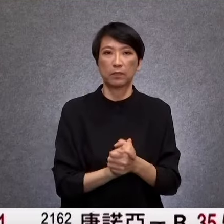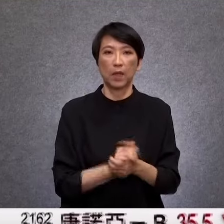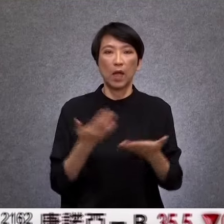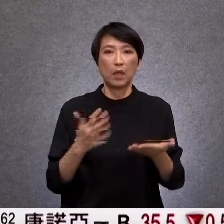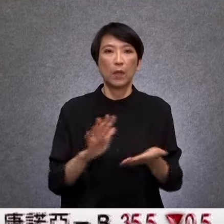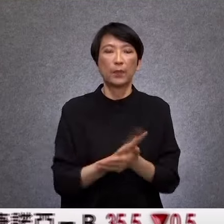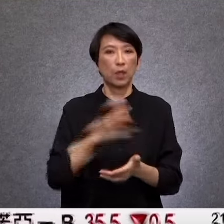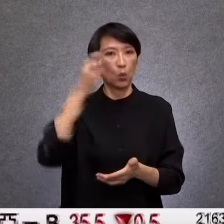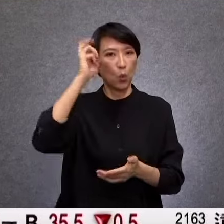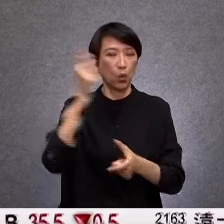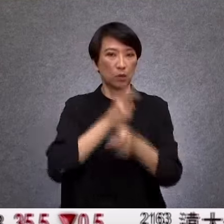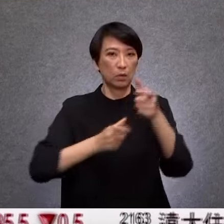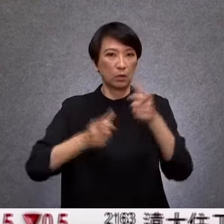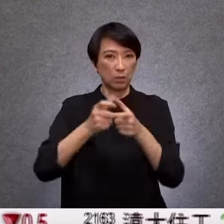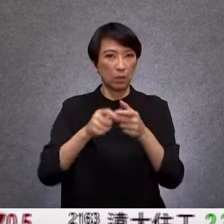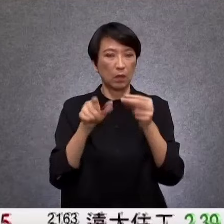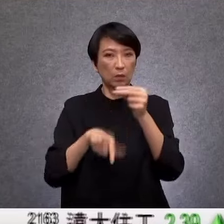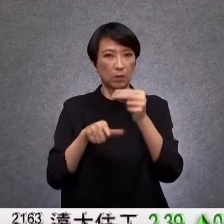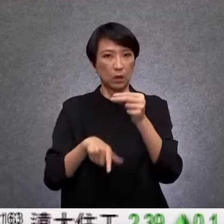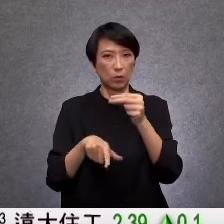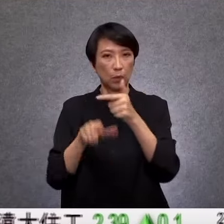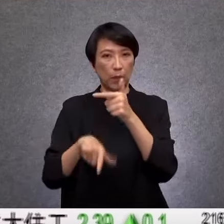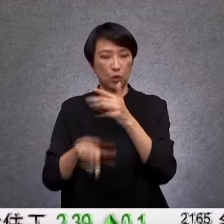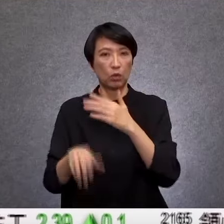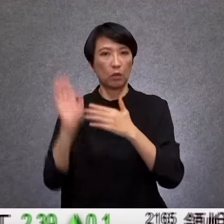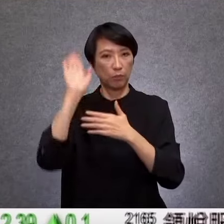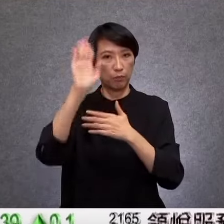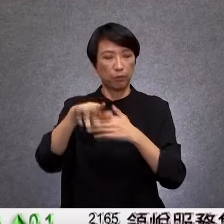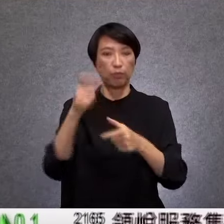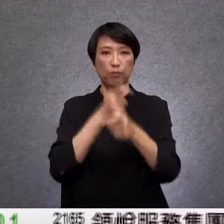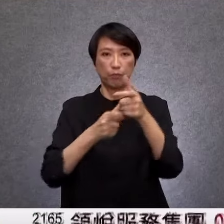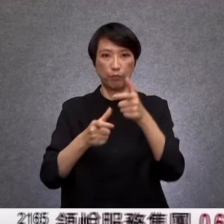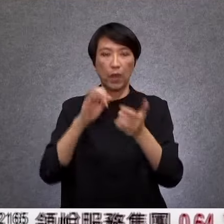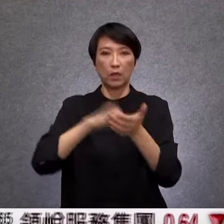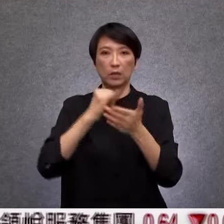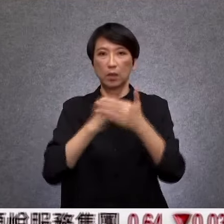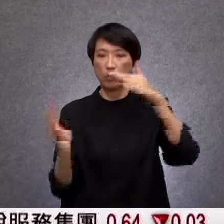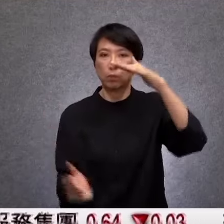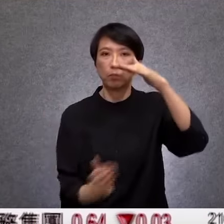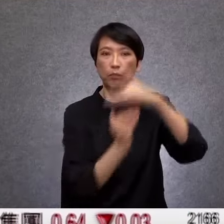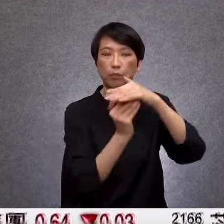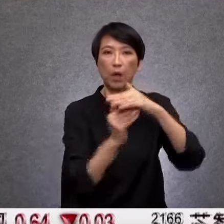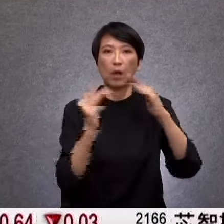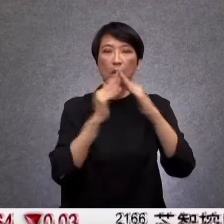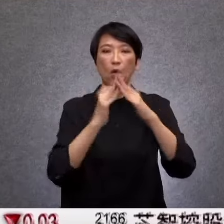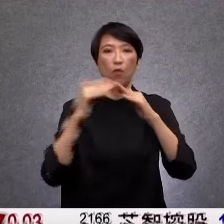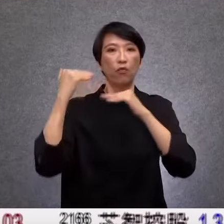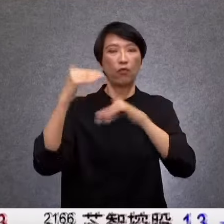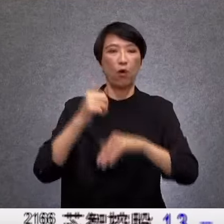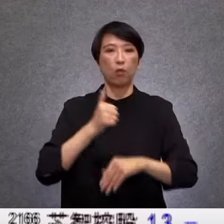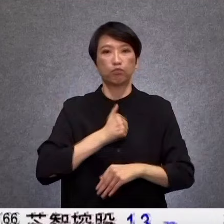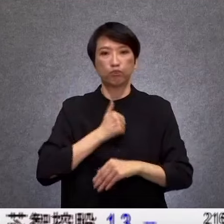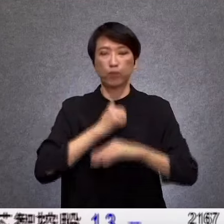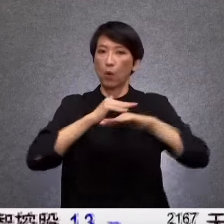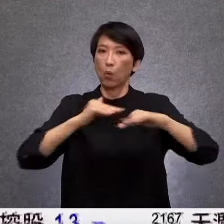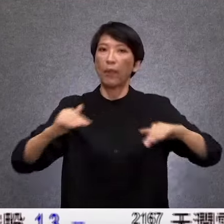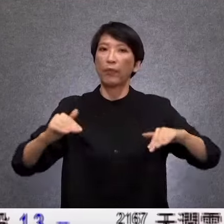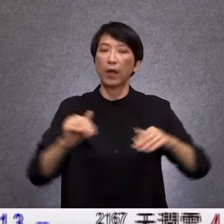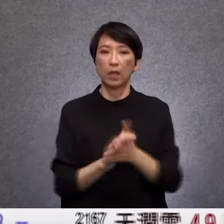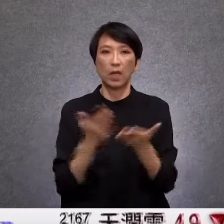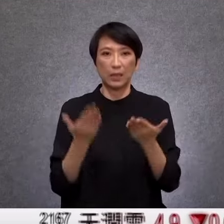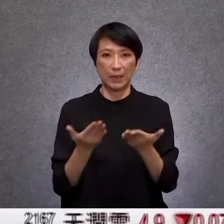心啲。而我哋見到今年咧，我哋估計咧個經濟，尤其是由下半年開始，應該會逐步向好，息口開始見頂啦，供需